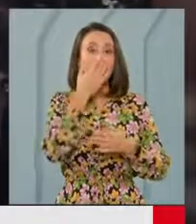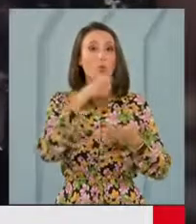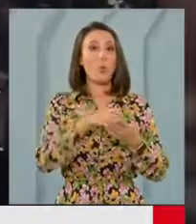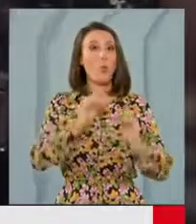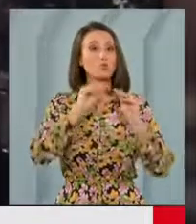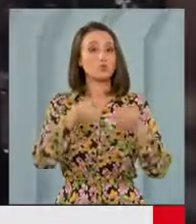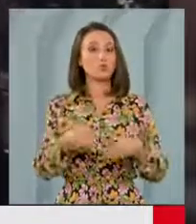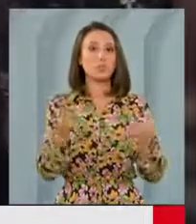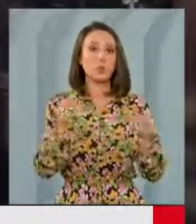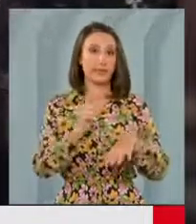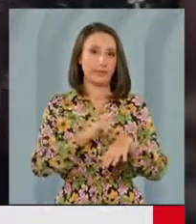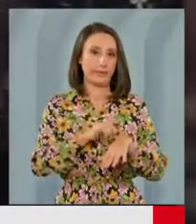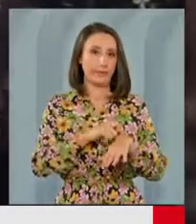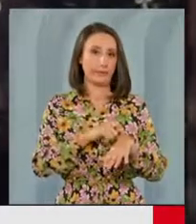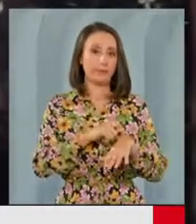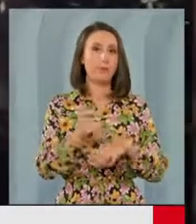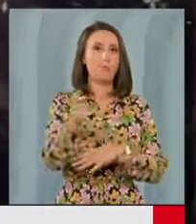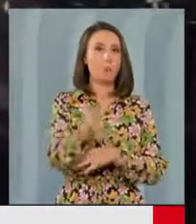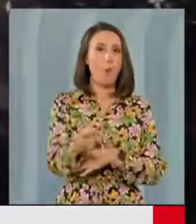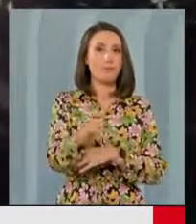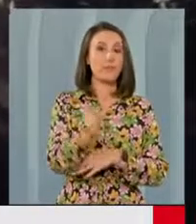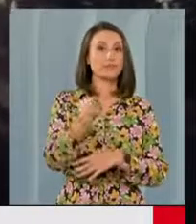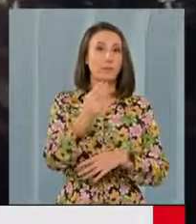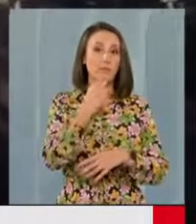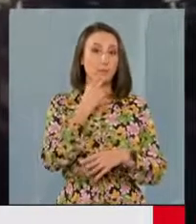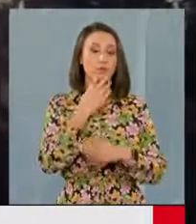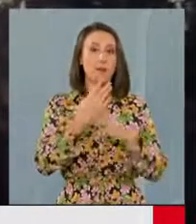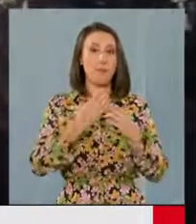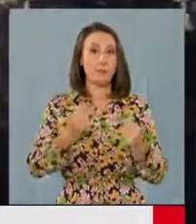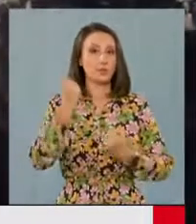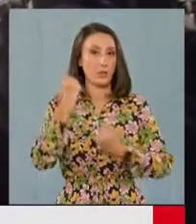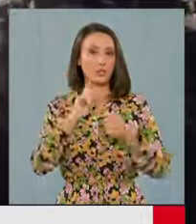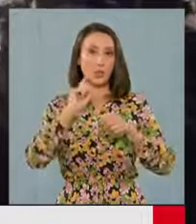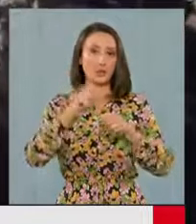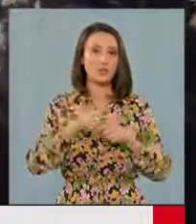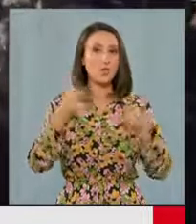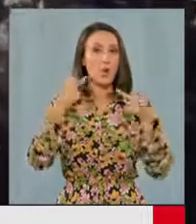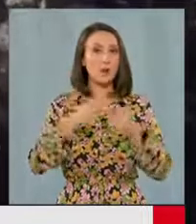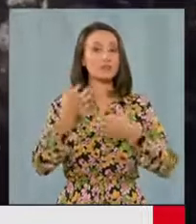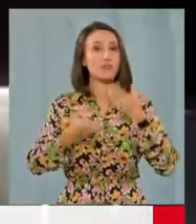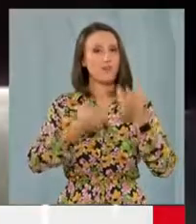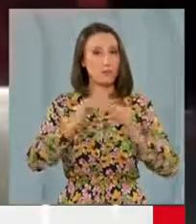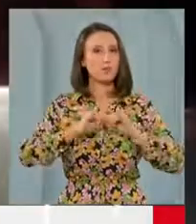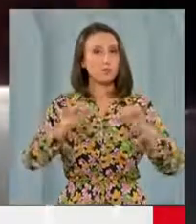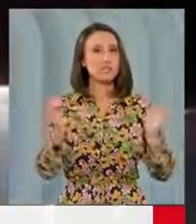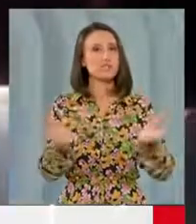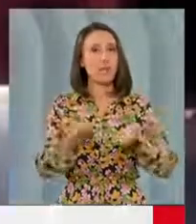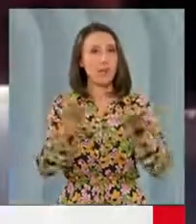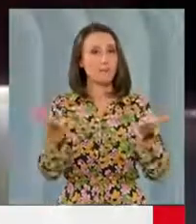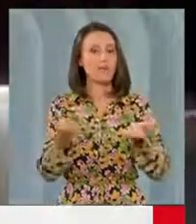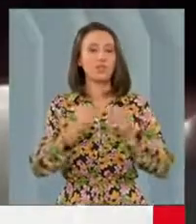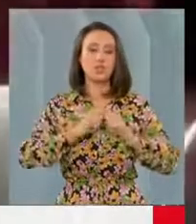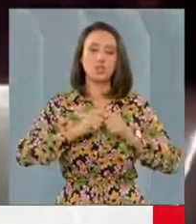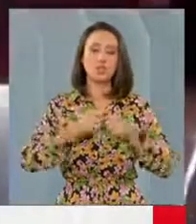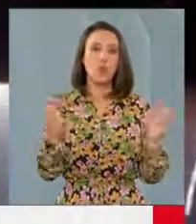la scurt timp mai multe echipaje de poliție și pompieri mai multe autospeciale au intervenit pentru stingerea flăcărilor care s au extins rapid și au cuprins